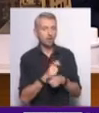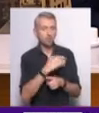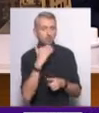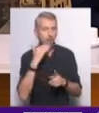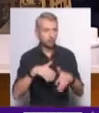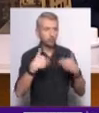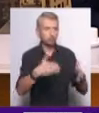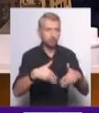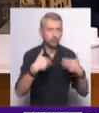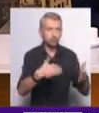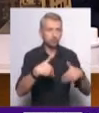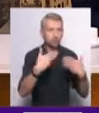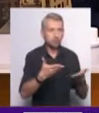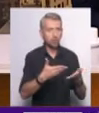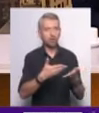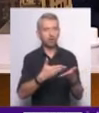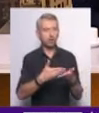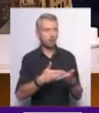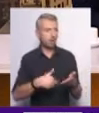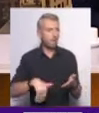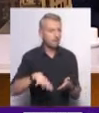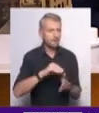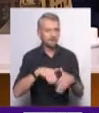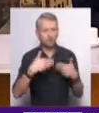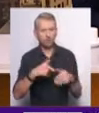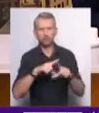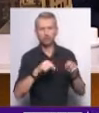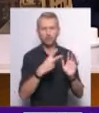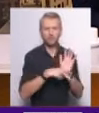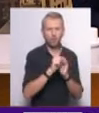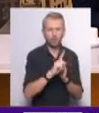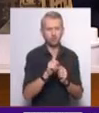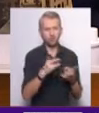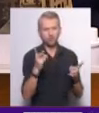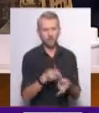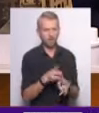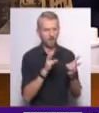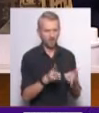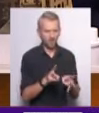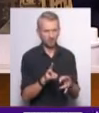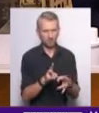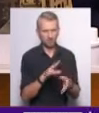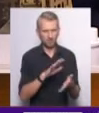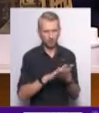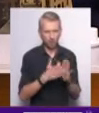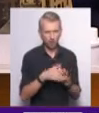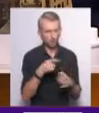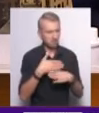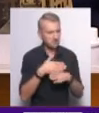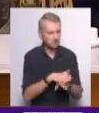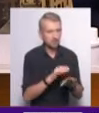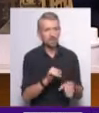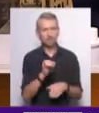багато пропозицій, але всі мої пропозиції, і по 71-й школі, те, що там треба аварійна ситуація, там йде велика тріщина, і